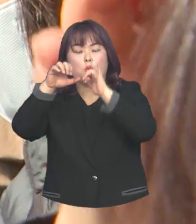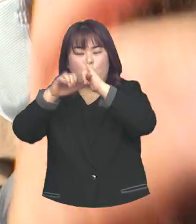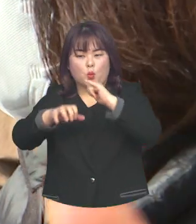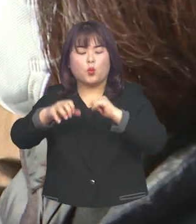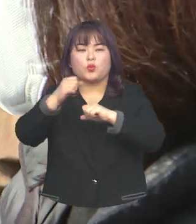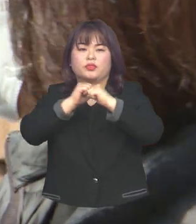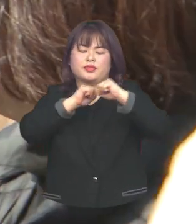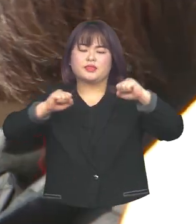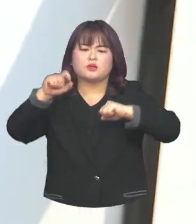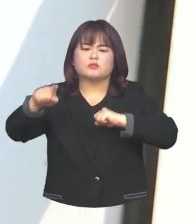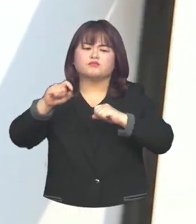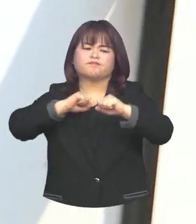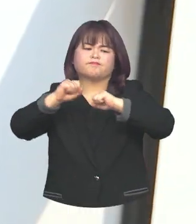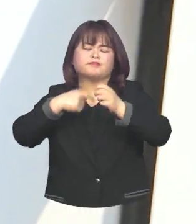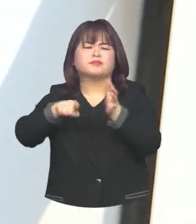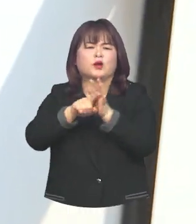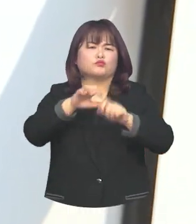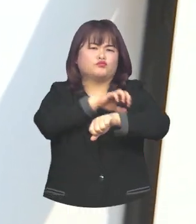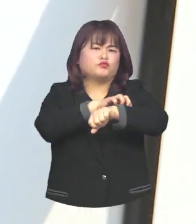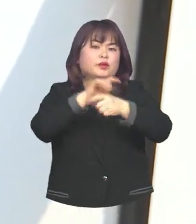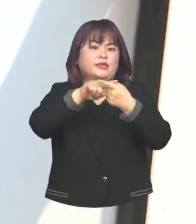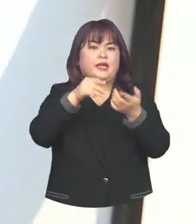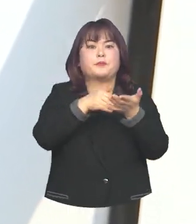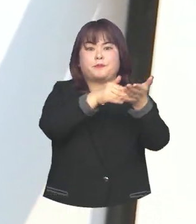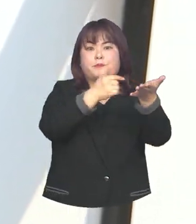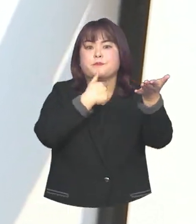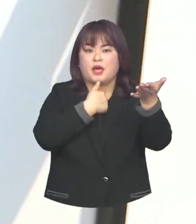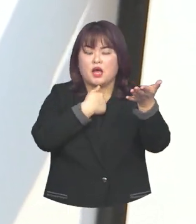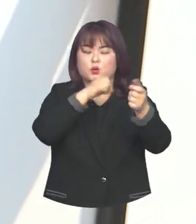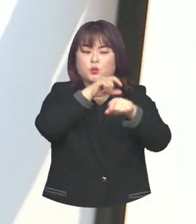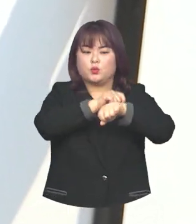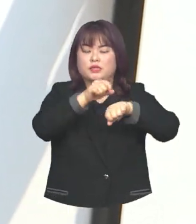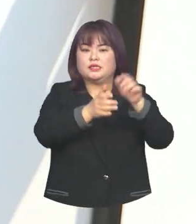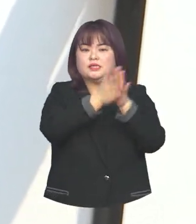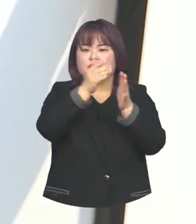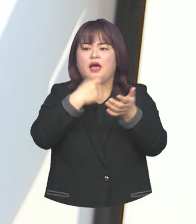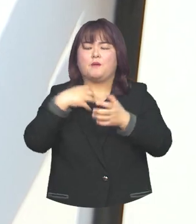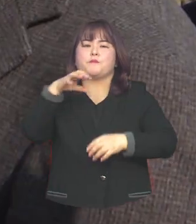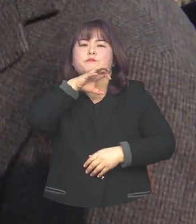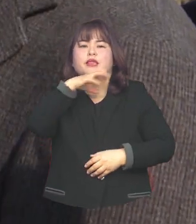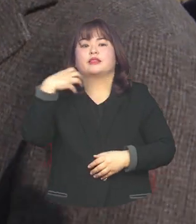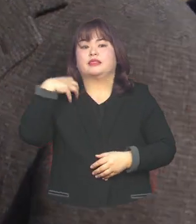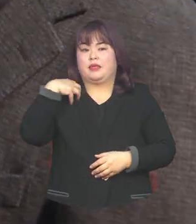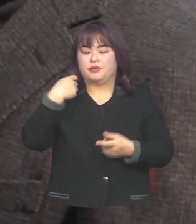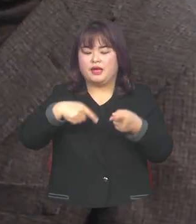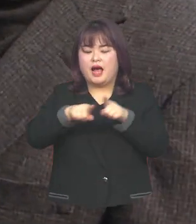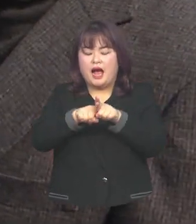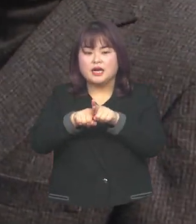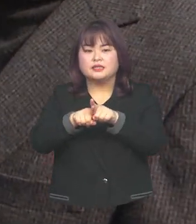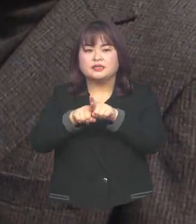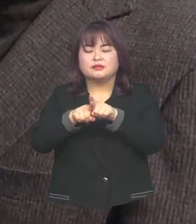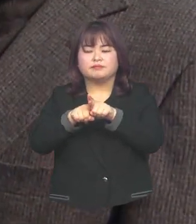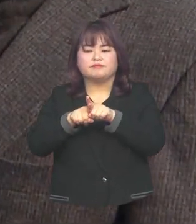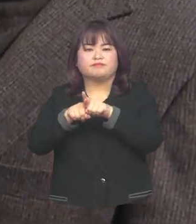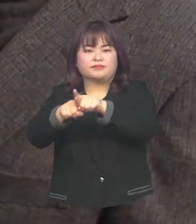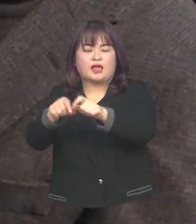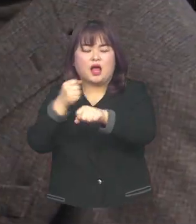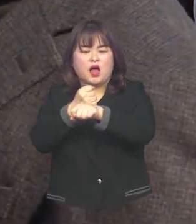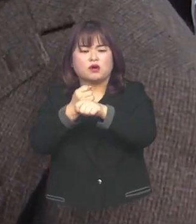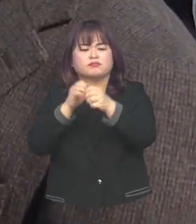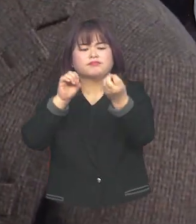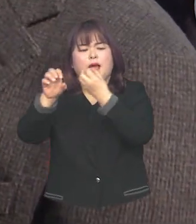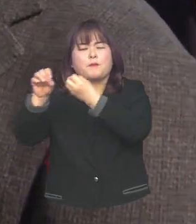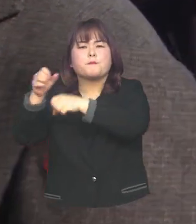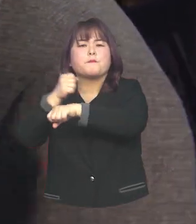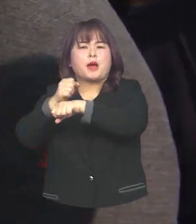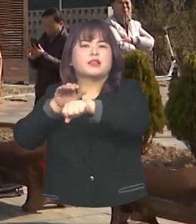젊음의 광장 활성화 등 불편 사항들을 건의했습니다. 이 시장은 민원 관련 담당 부서장을 함께 배석해